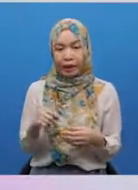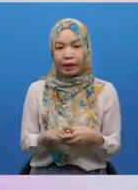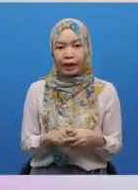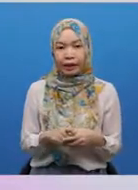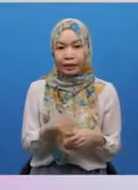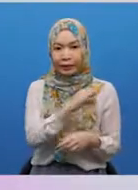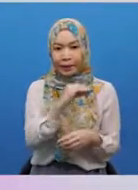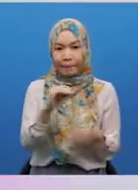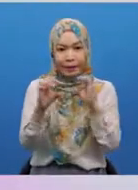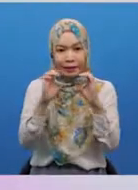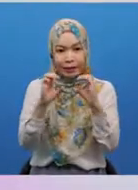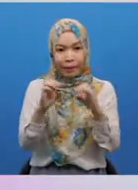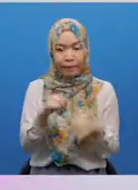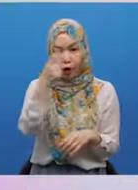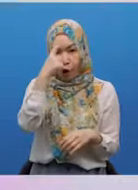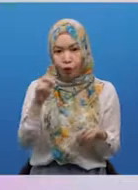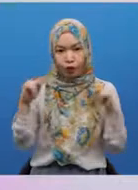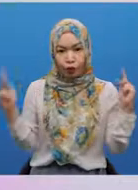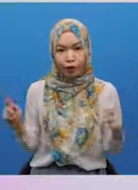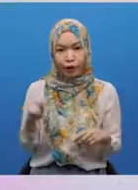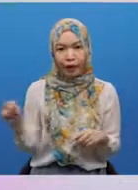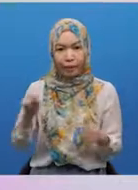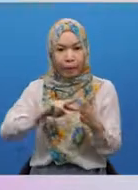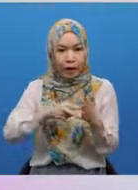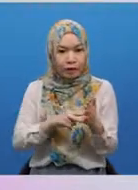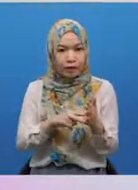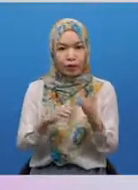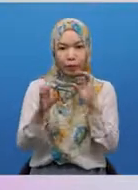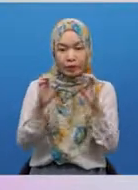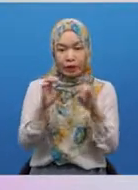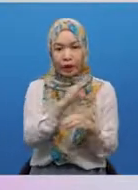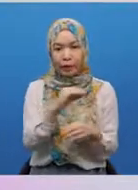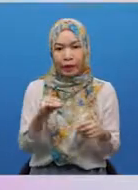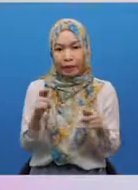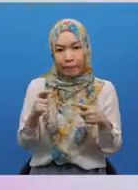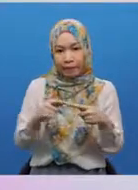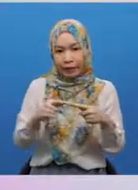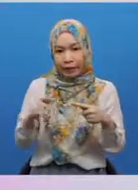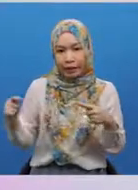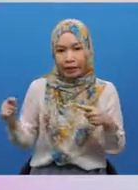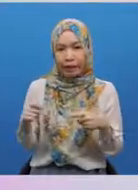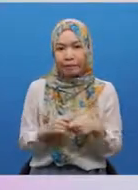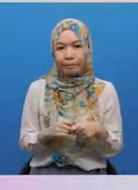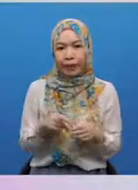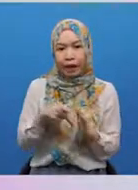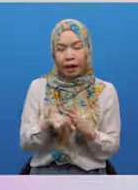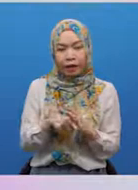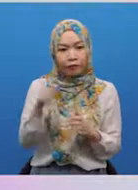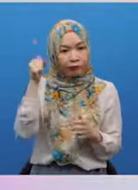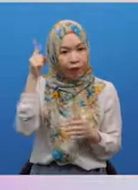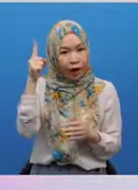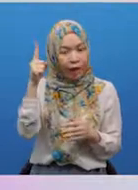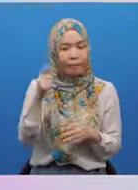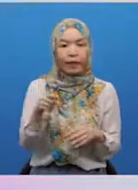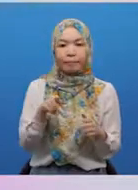untuk menguatkan maksud percakapan dan mempertajam pemahaman pendengar atau